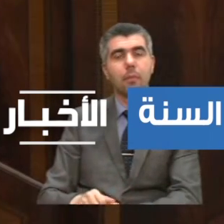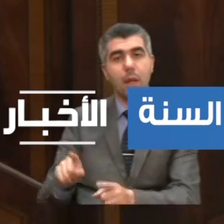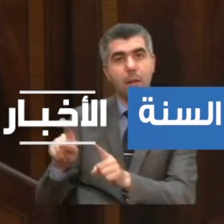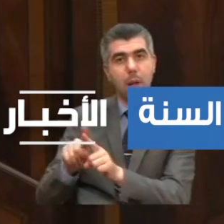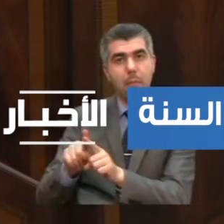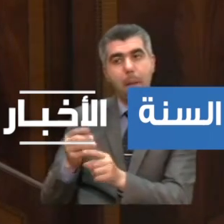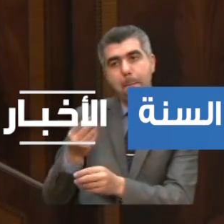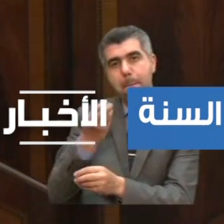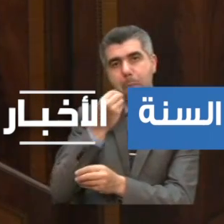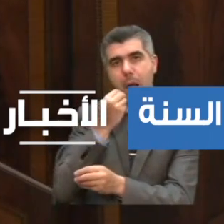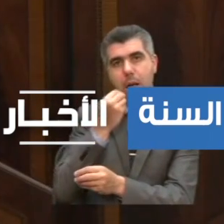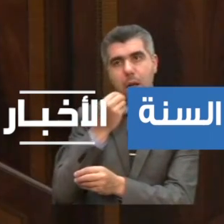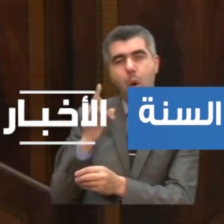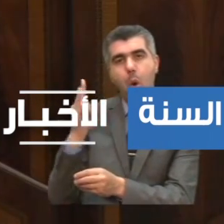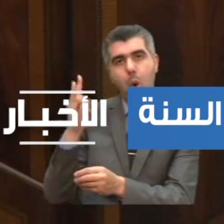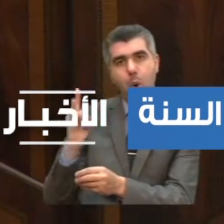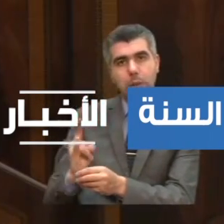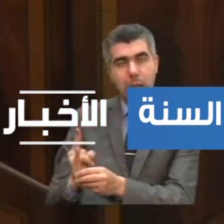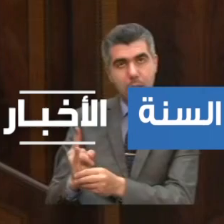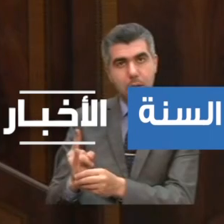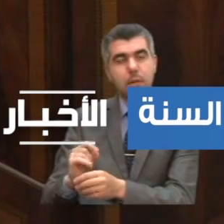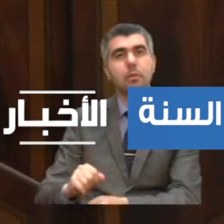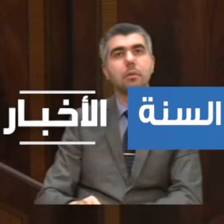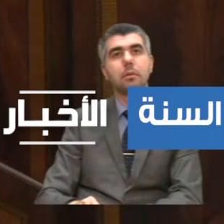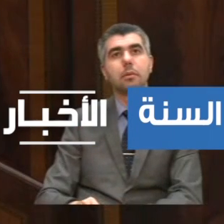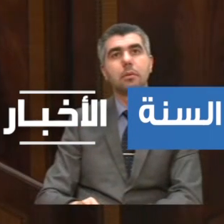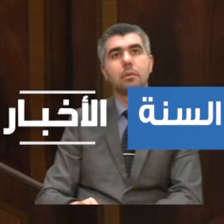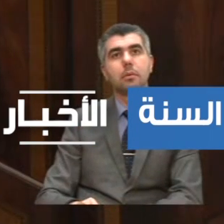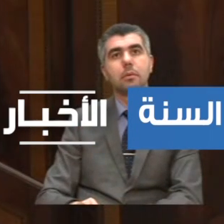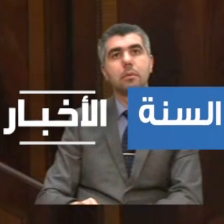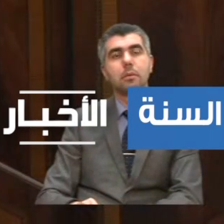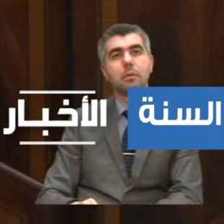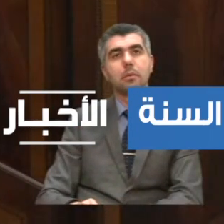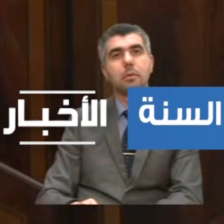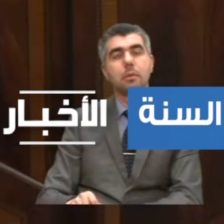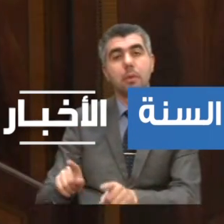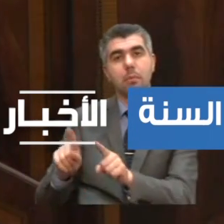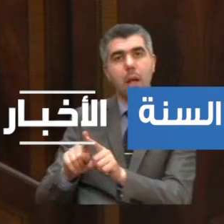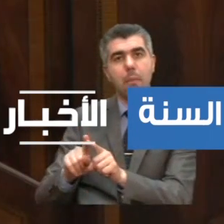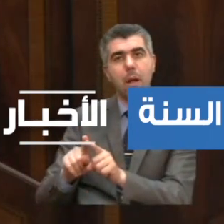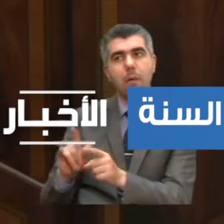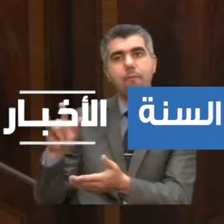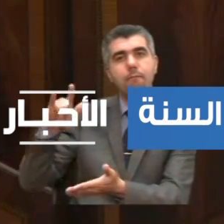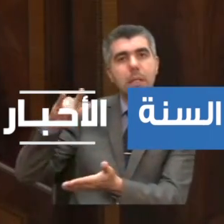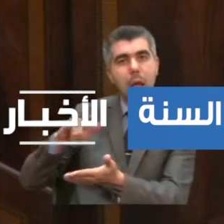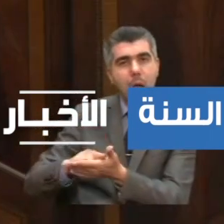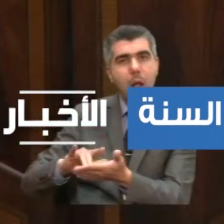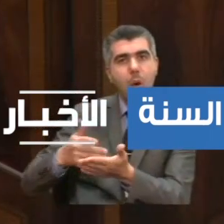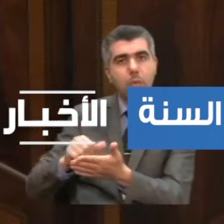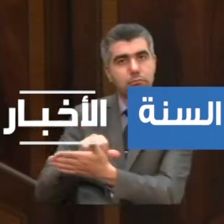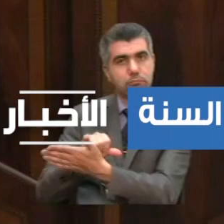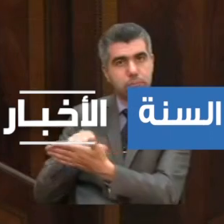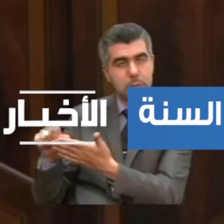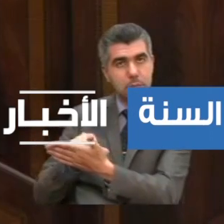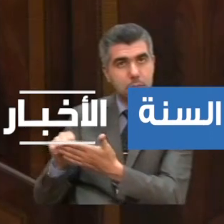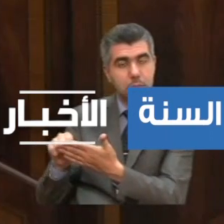الإعاشة، الأكل، والتريت، والتعاقد من أجل النقل الداخلي. بمعنى أن